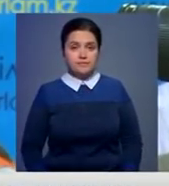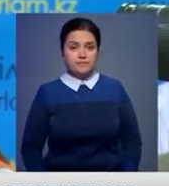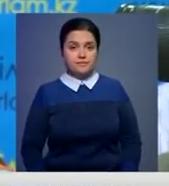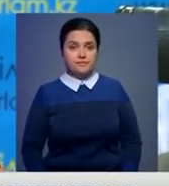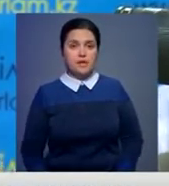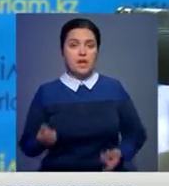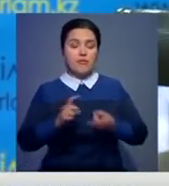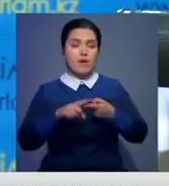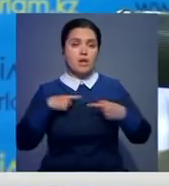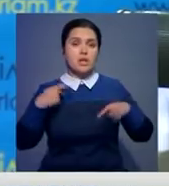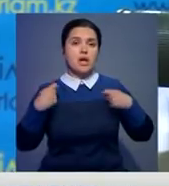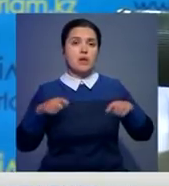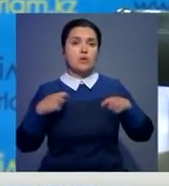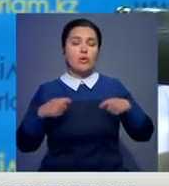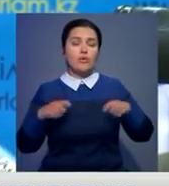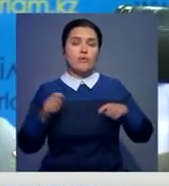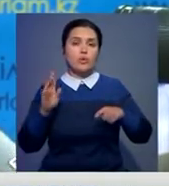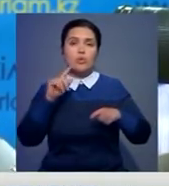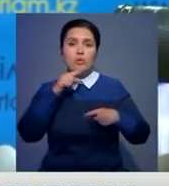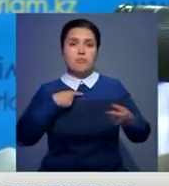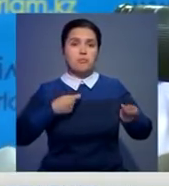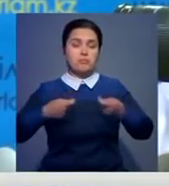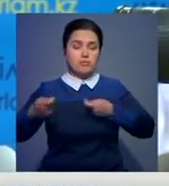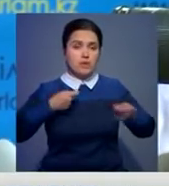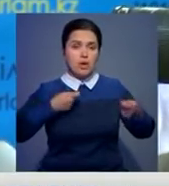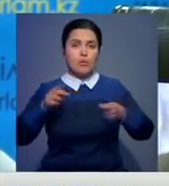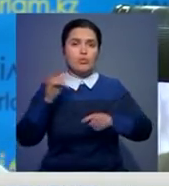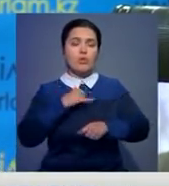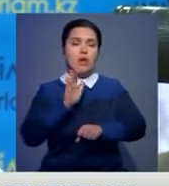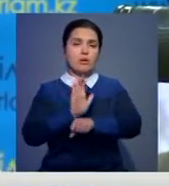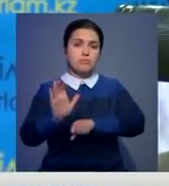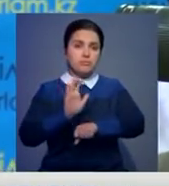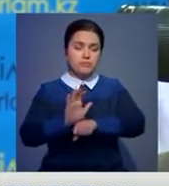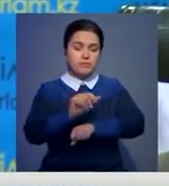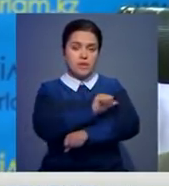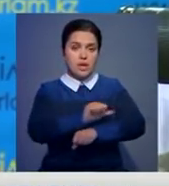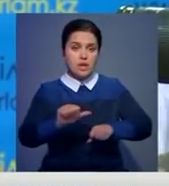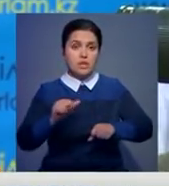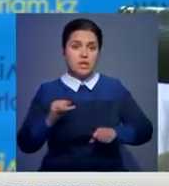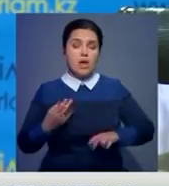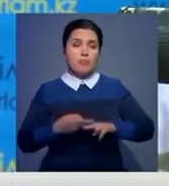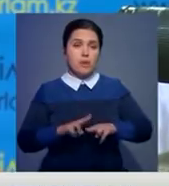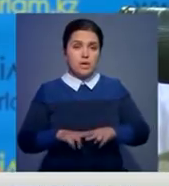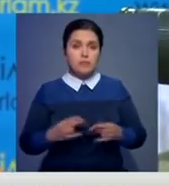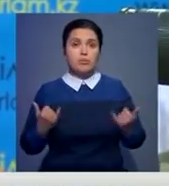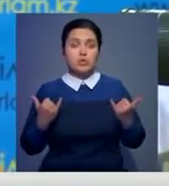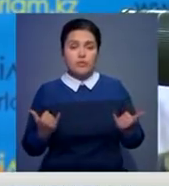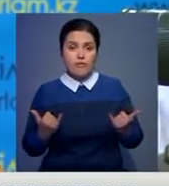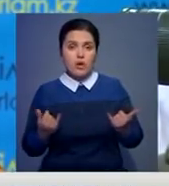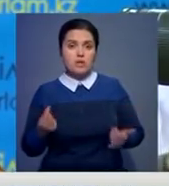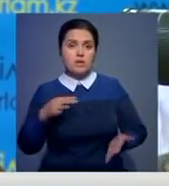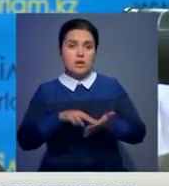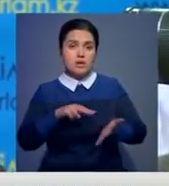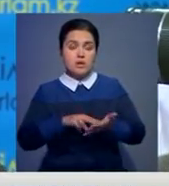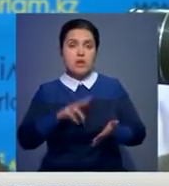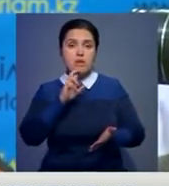основными торгово-экономическими партнерами, с кем больше у нас вопросы, куда мы экспортируем либо импортируем. Поэтому сегодня курсовая политика, как и